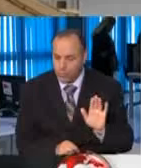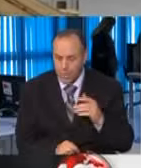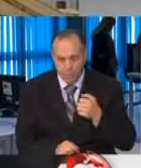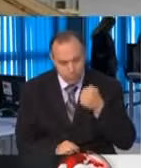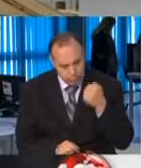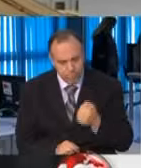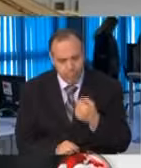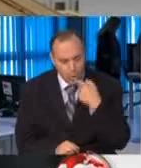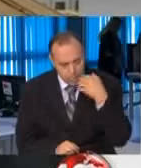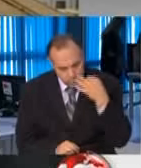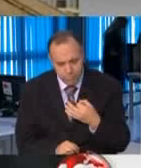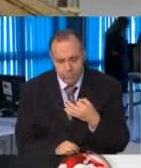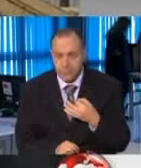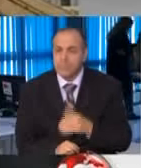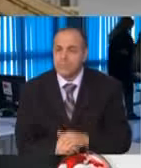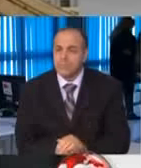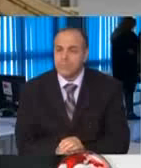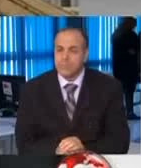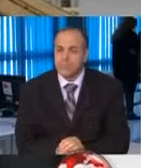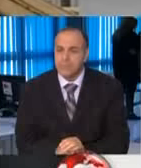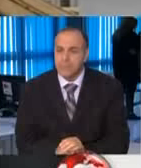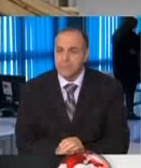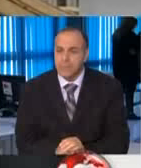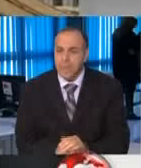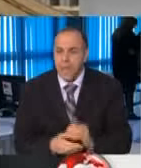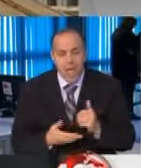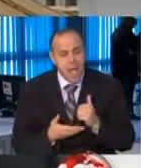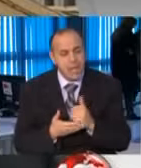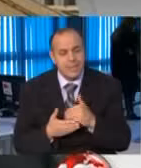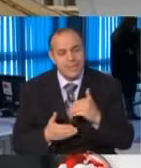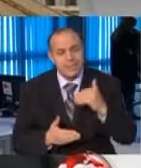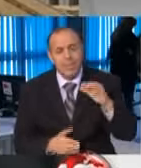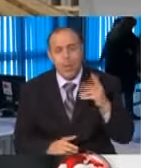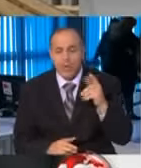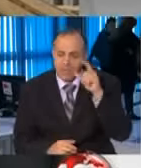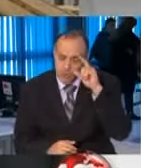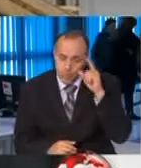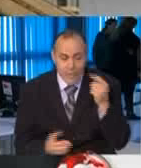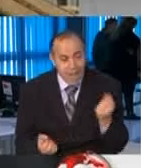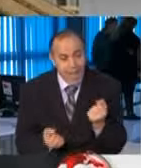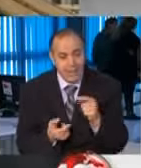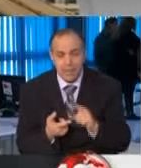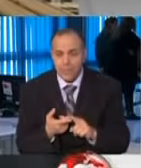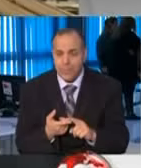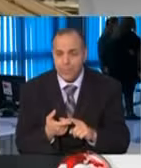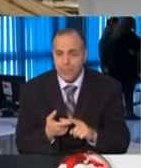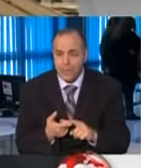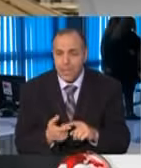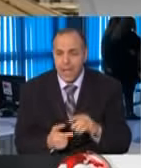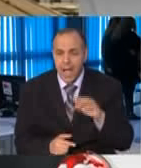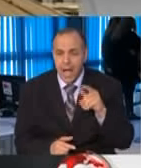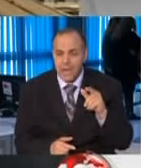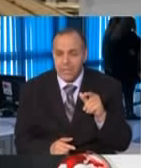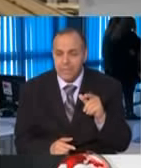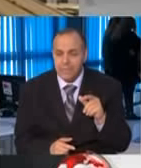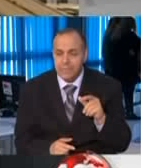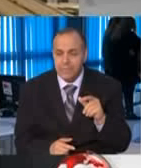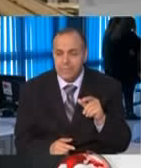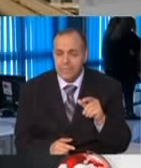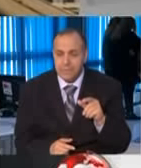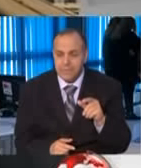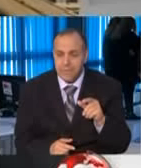صادقة وعزيمة قوية لاستحثاث نسق التنمية في سيدي بوزيد. وهنا وهذا علاش وخاصه